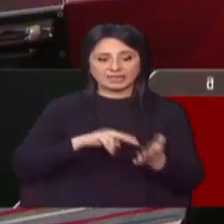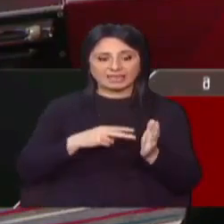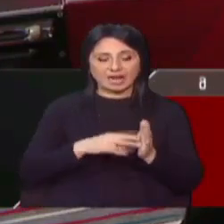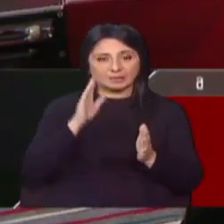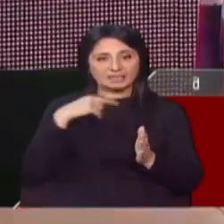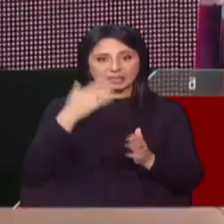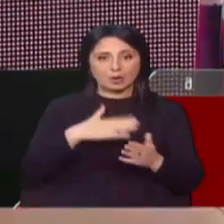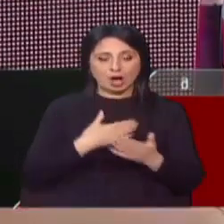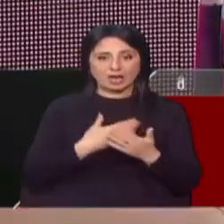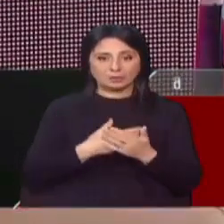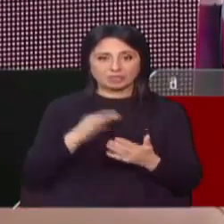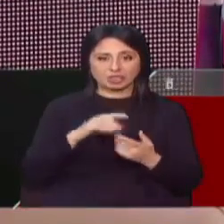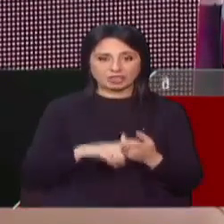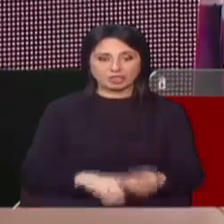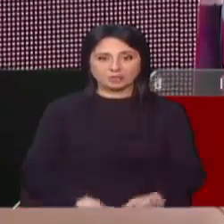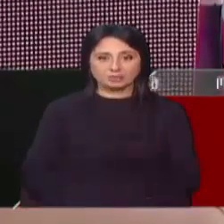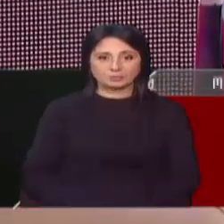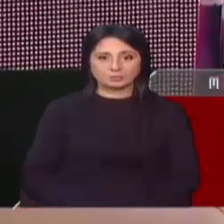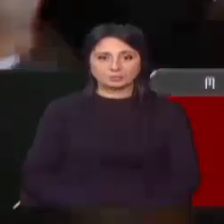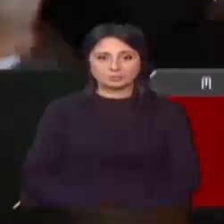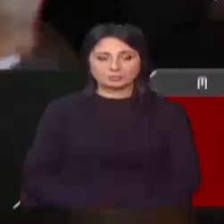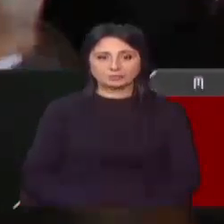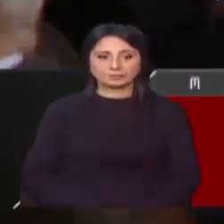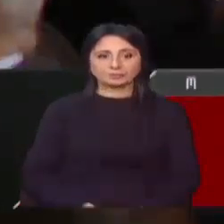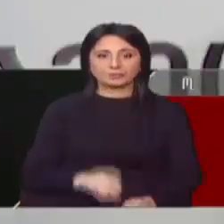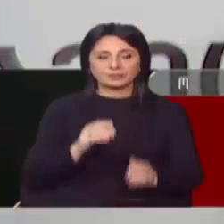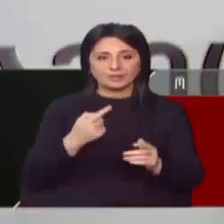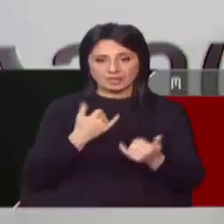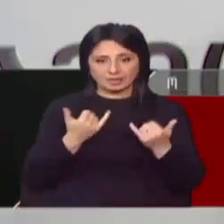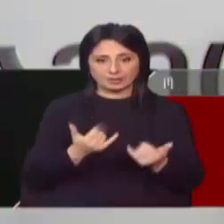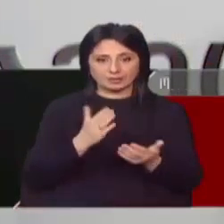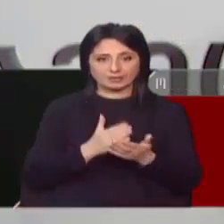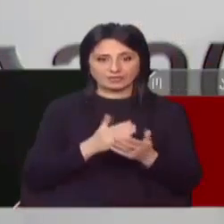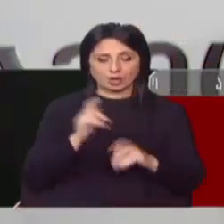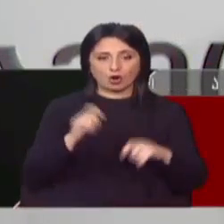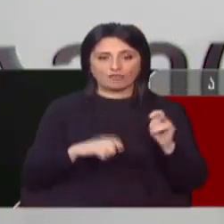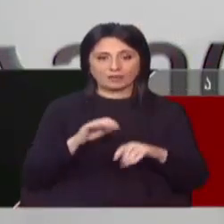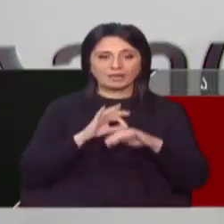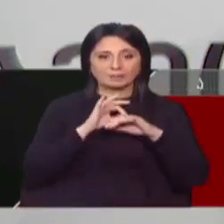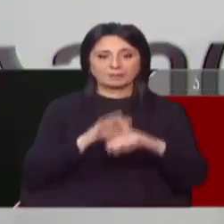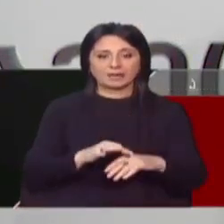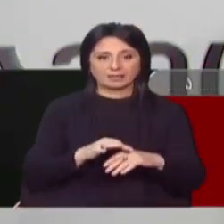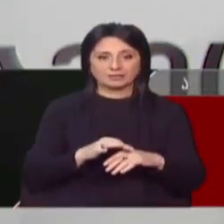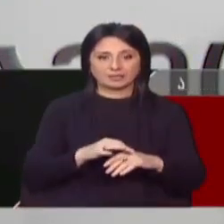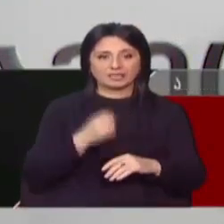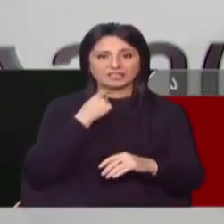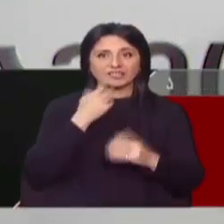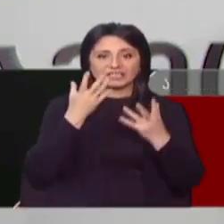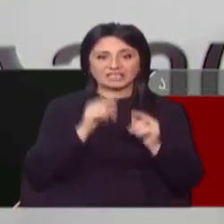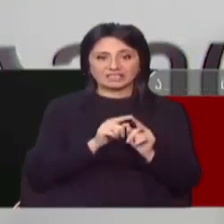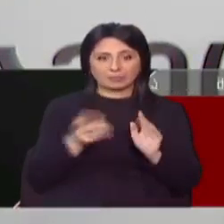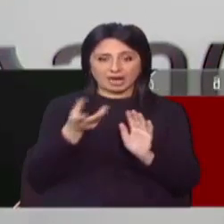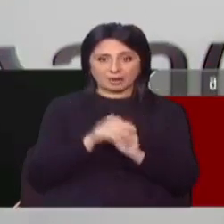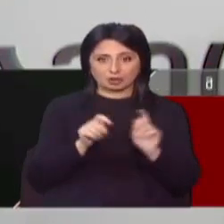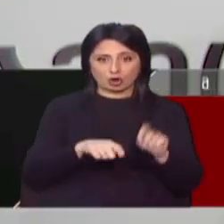დაგეგმილი სამომავლო აქტივობების შესახებ. სიმბოლურია, რომ ეს კონფერენცია იმართება ღვინის დღეების